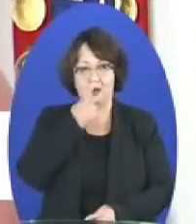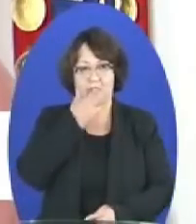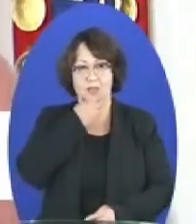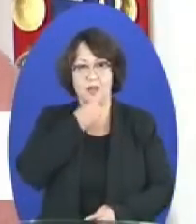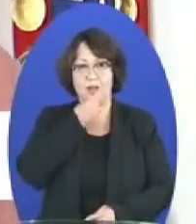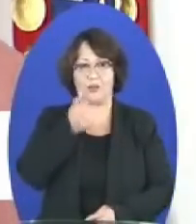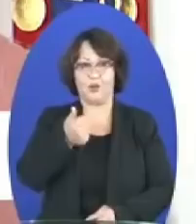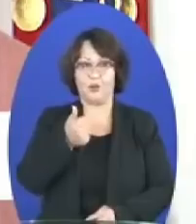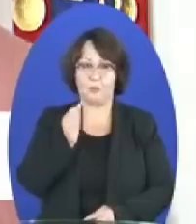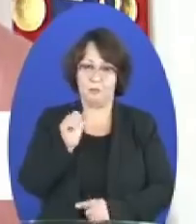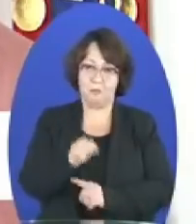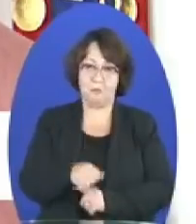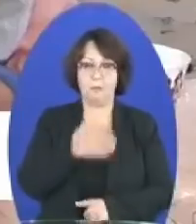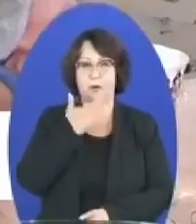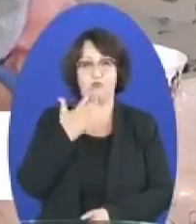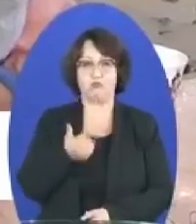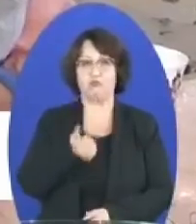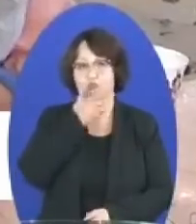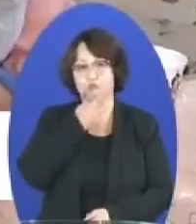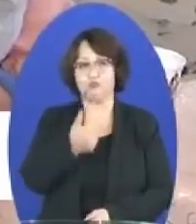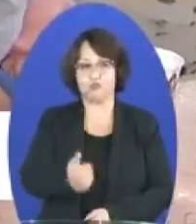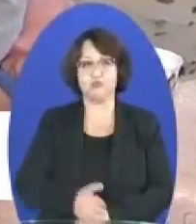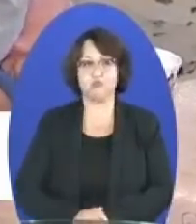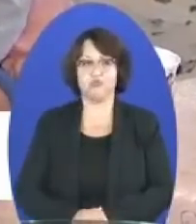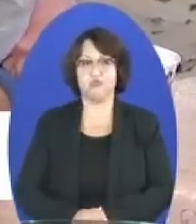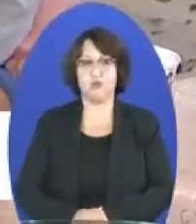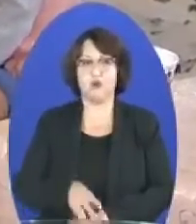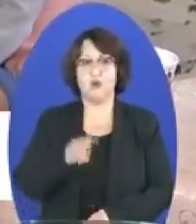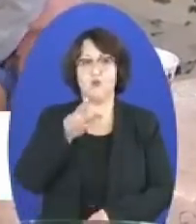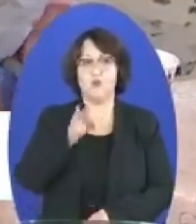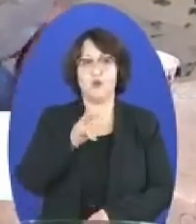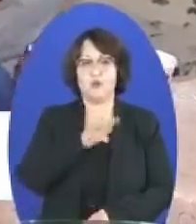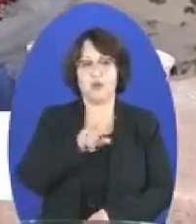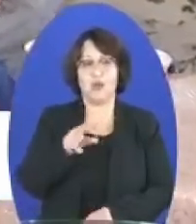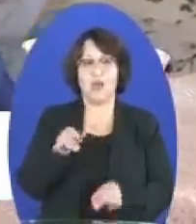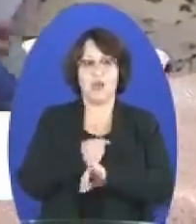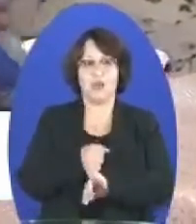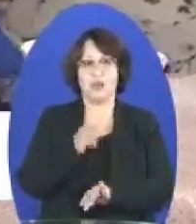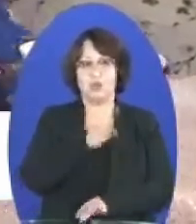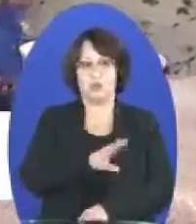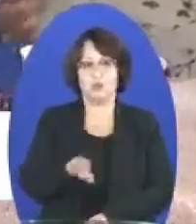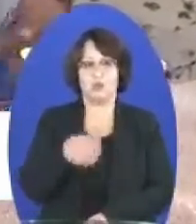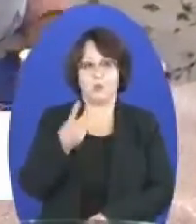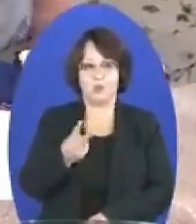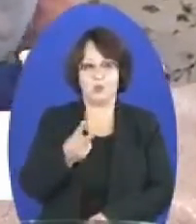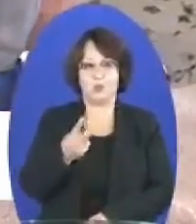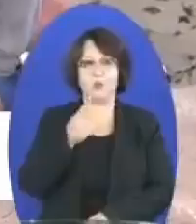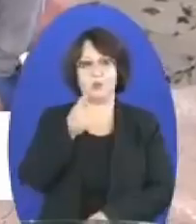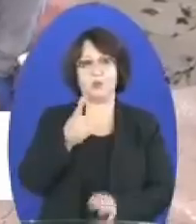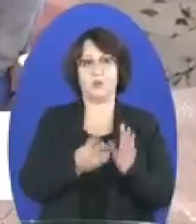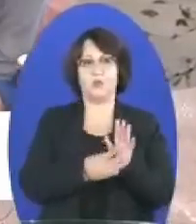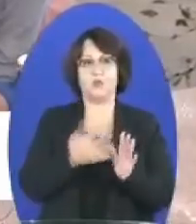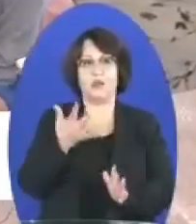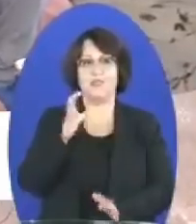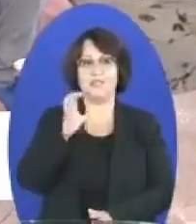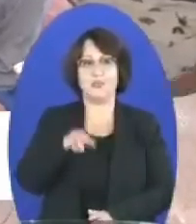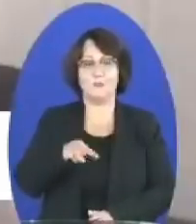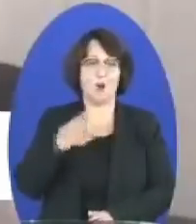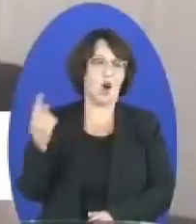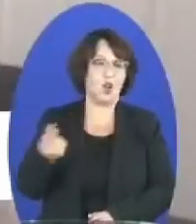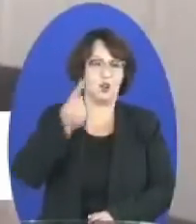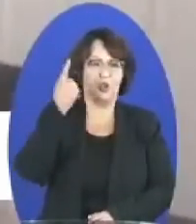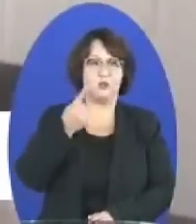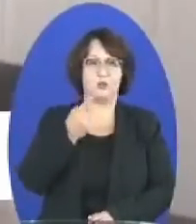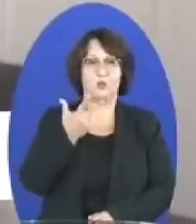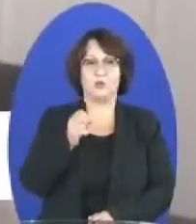байхгүй. Сайхан байна уу? Мөнхөрд нь эхнэр хоёр хүүхдийн хамт амьдэрдэг. 195 см өндөртэй